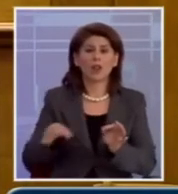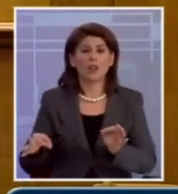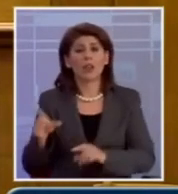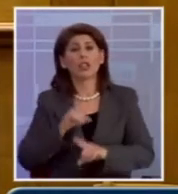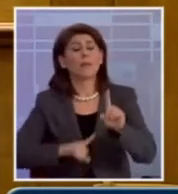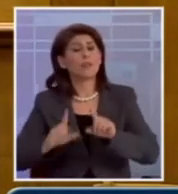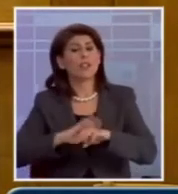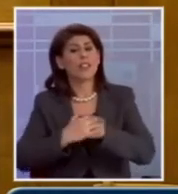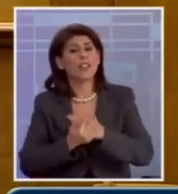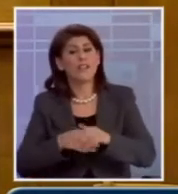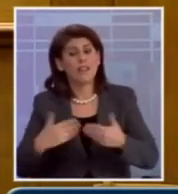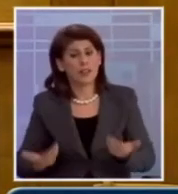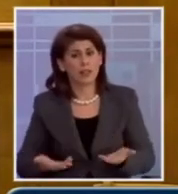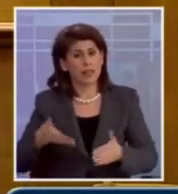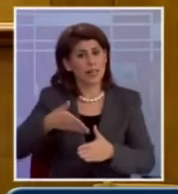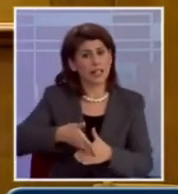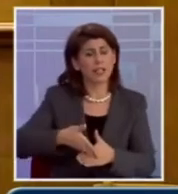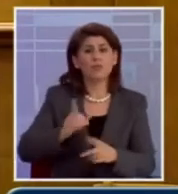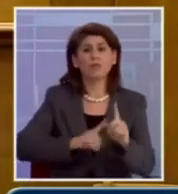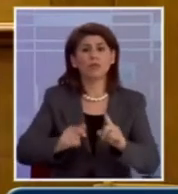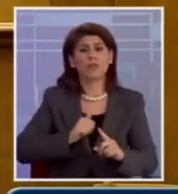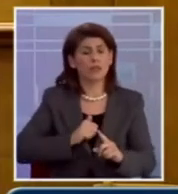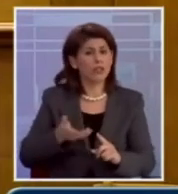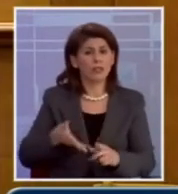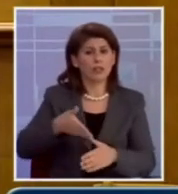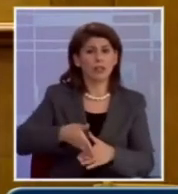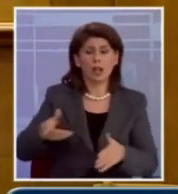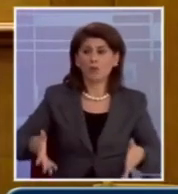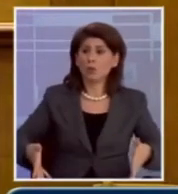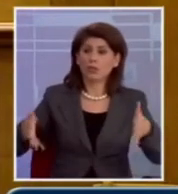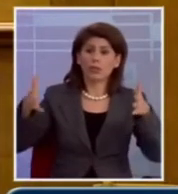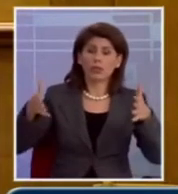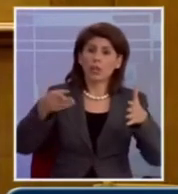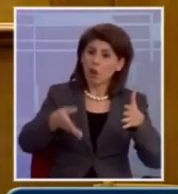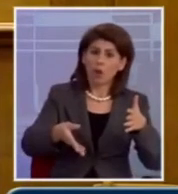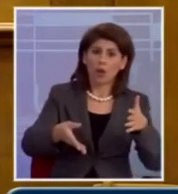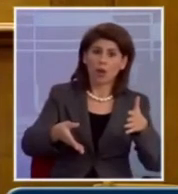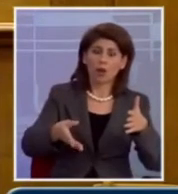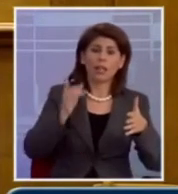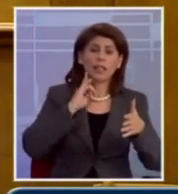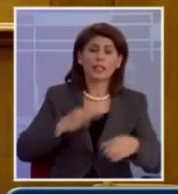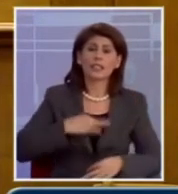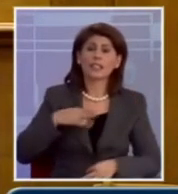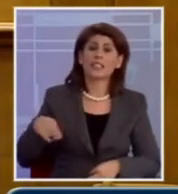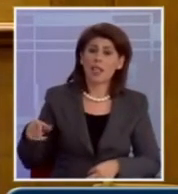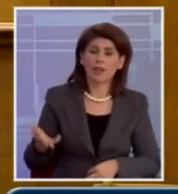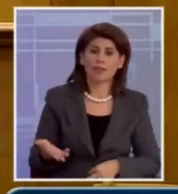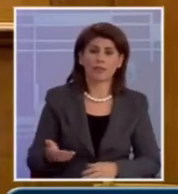θα ενδιαφερθεί να το νοικιάσει, ποιος ιδιοκτήτης, από τη στιγμή που το κτίριο αυτό, κυρίες και κύριοι